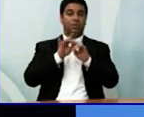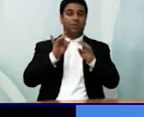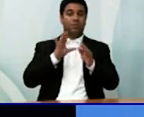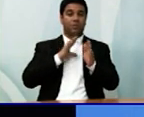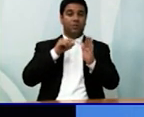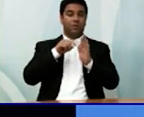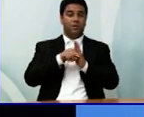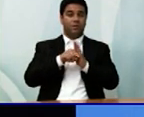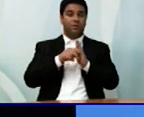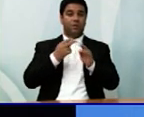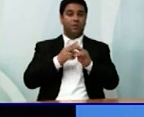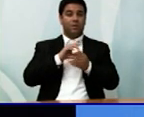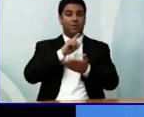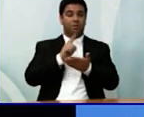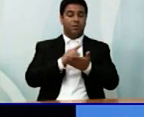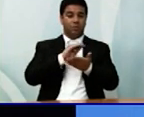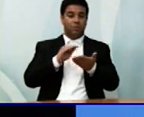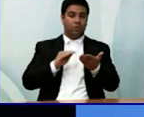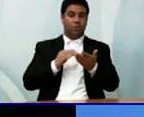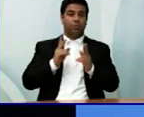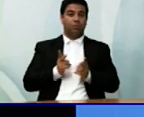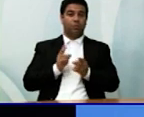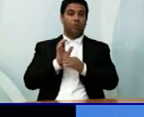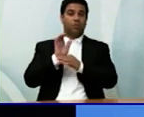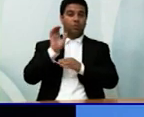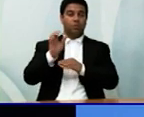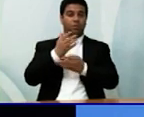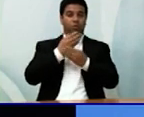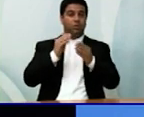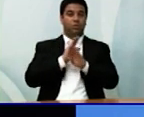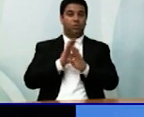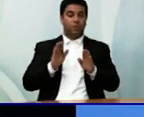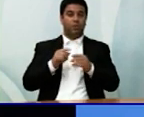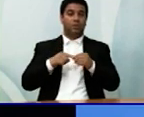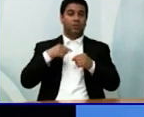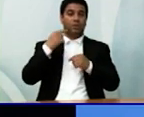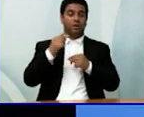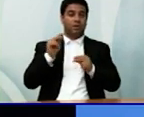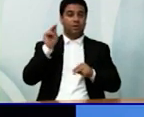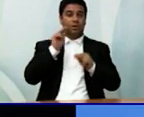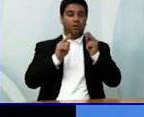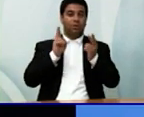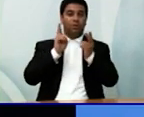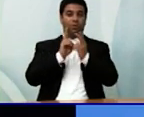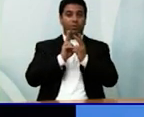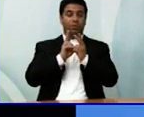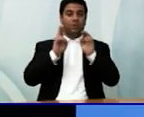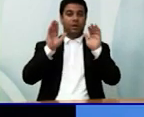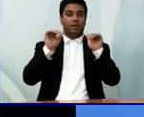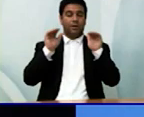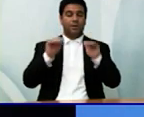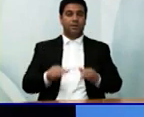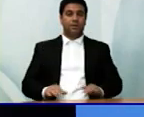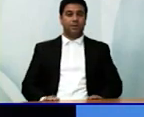bayoningizni albatta ustozingizga jo'natishni unutmang. Keyingi darslarda ko'rishguncha